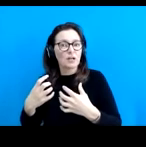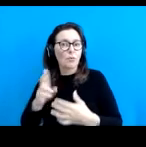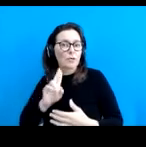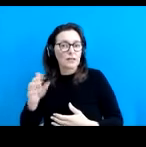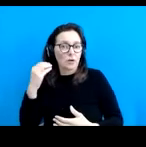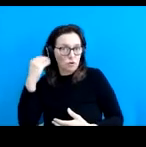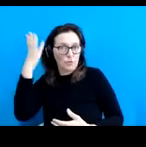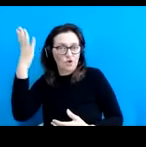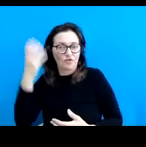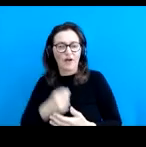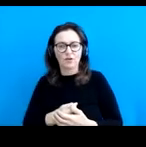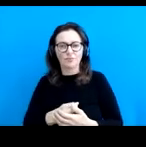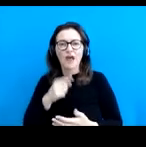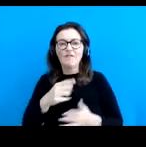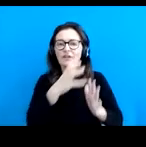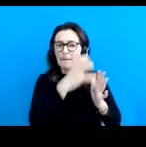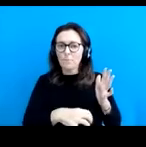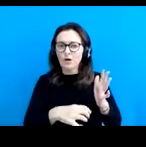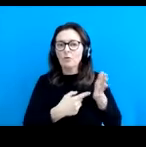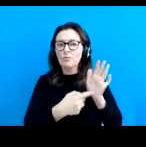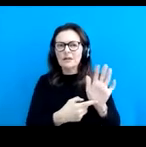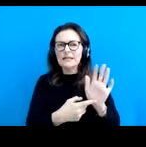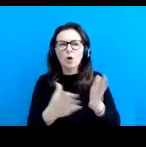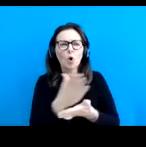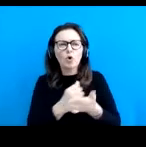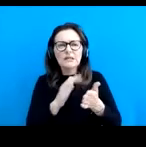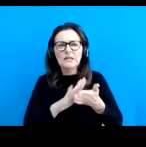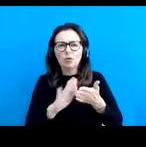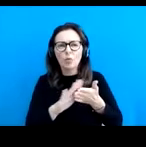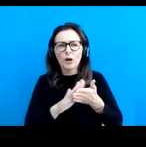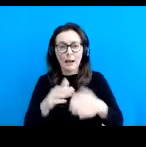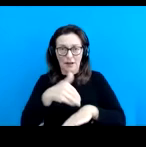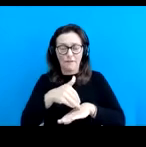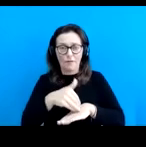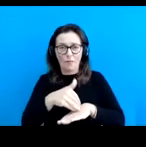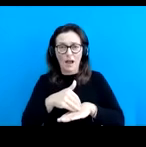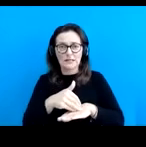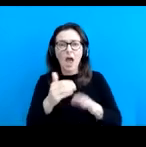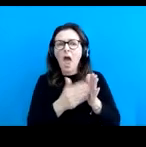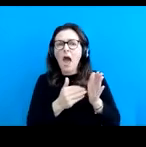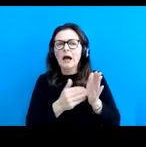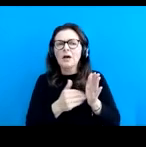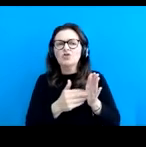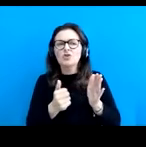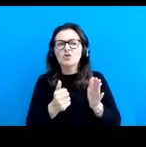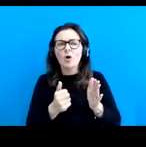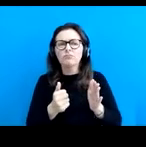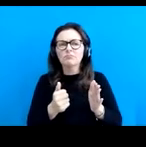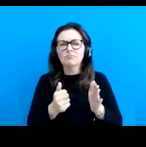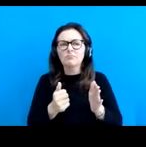predvsem koristne in uporabne informacije, najprej o tem, kakšne so sploh značilnosti teh oseb, da se